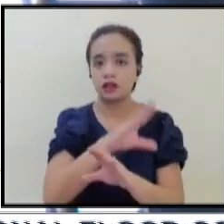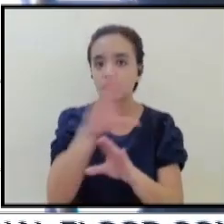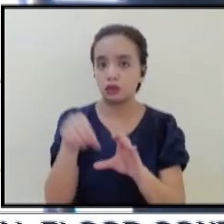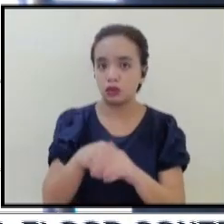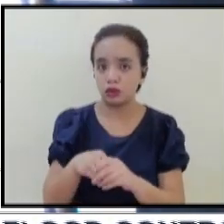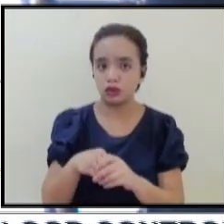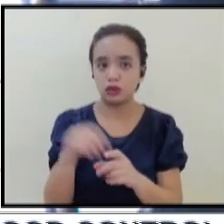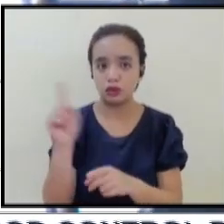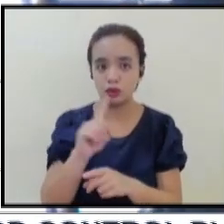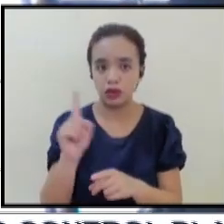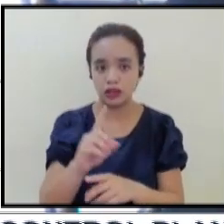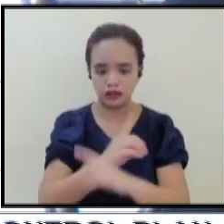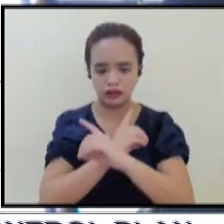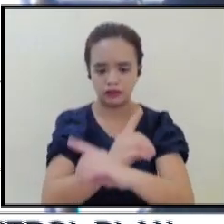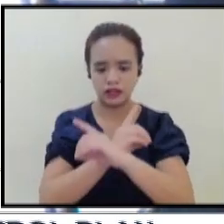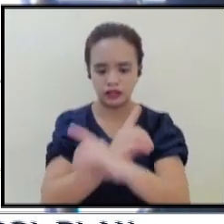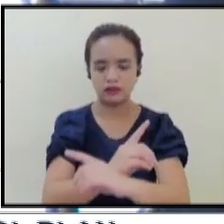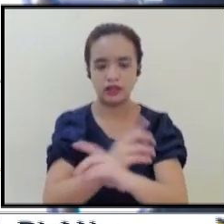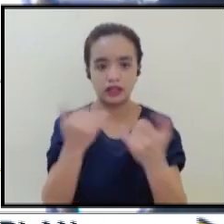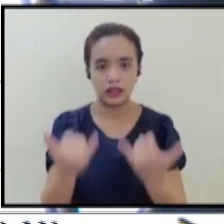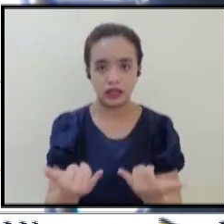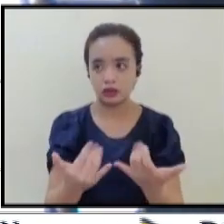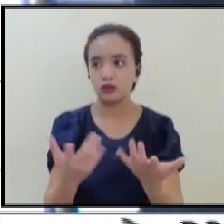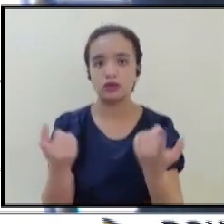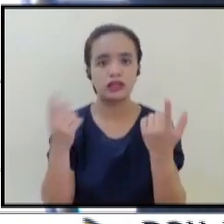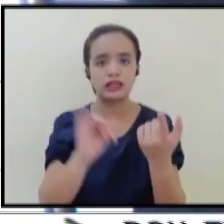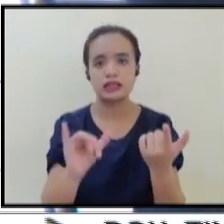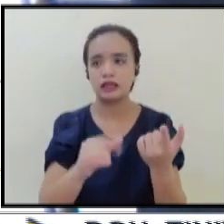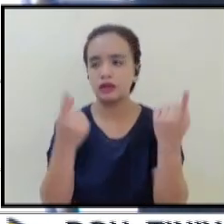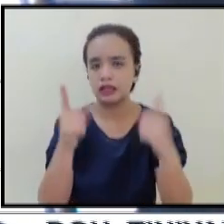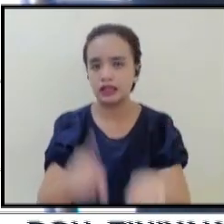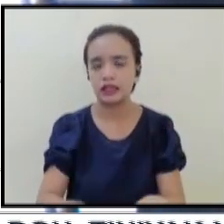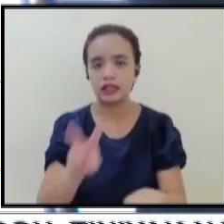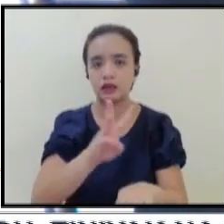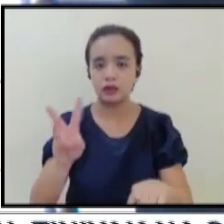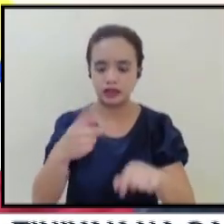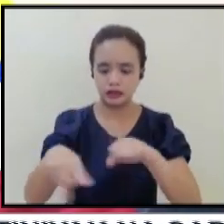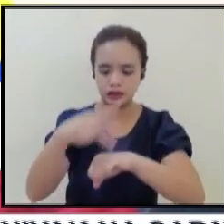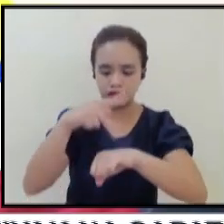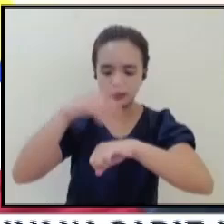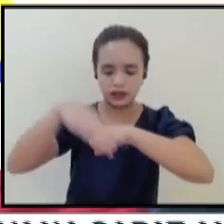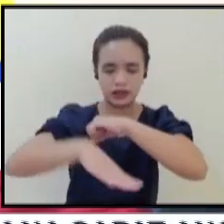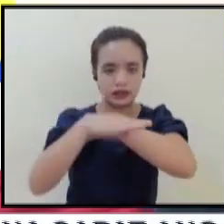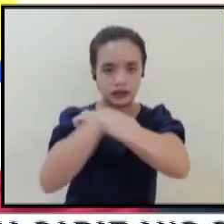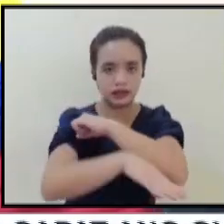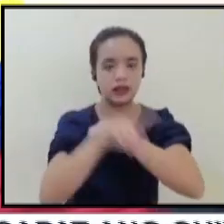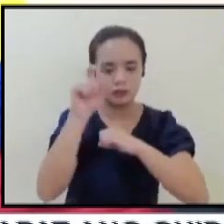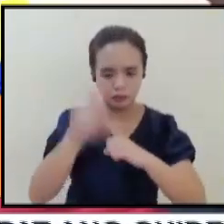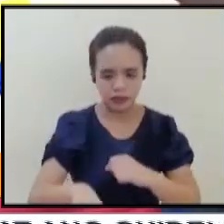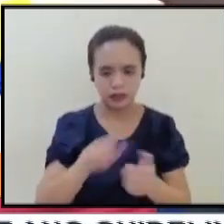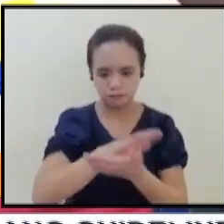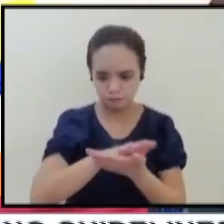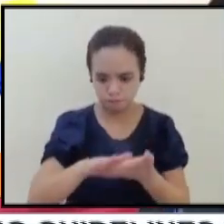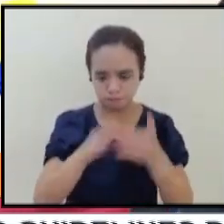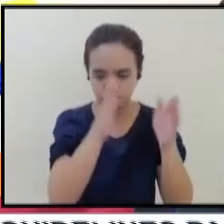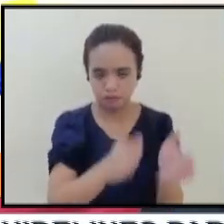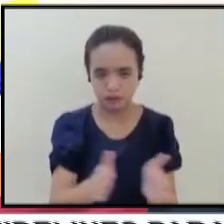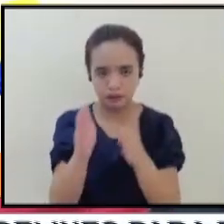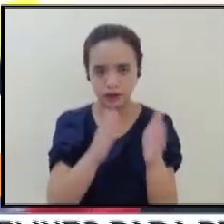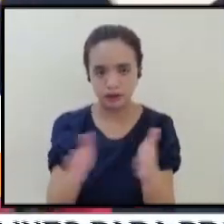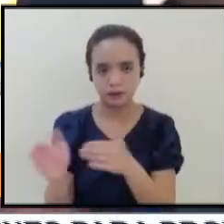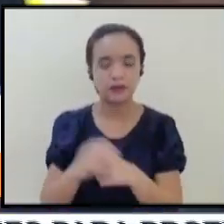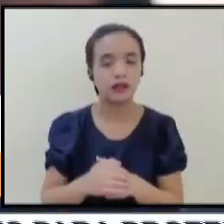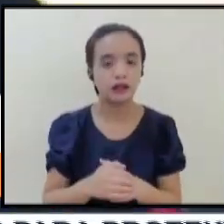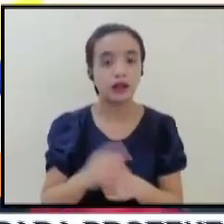defense, yung nangyayari ngayon sa West Philippine Sea na kailangan mapaghandaan natin mabuti. Ang main goal nito ay mag-produce